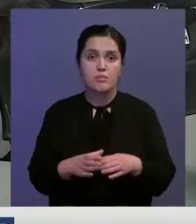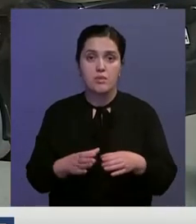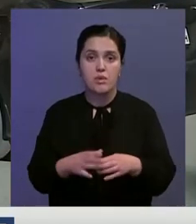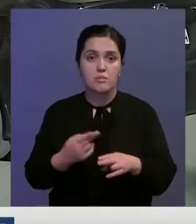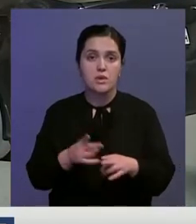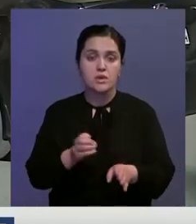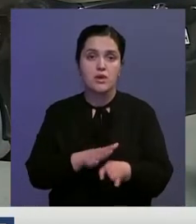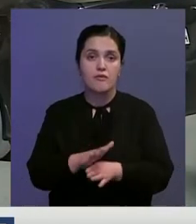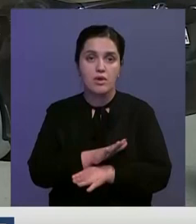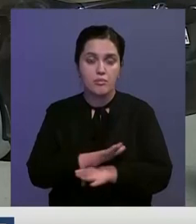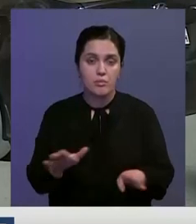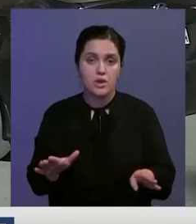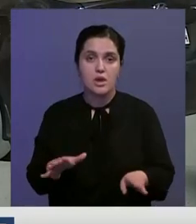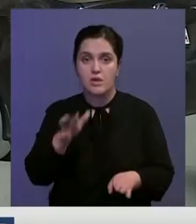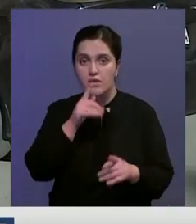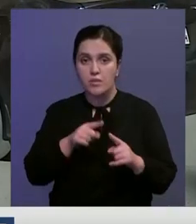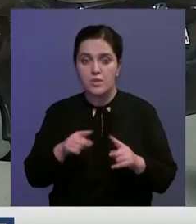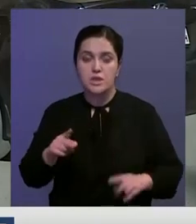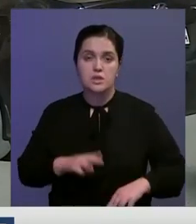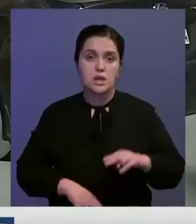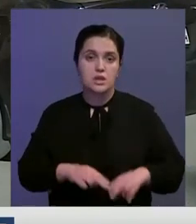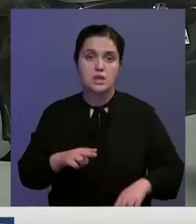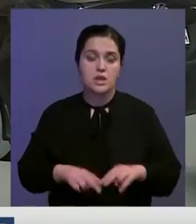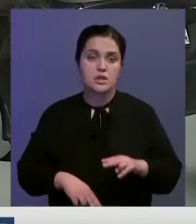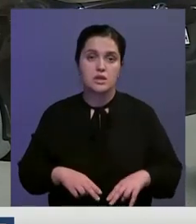все выполнить в период строительства, значит,